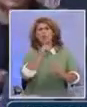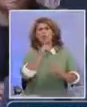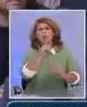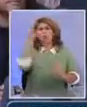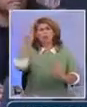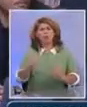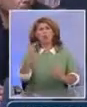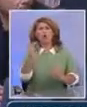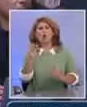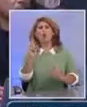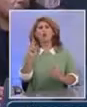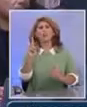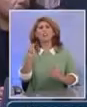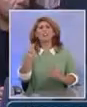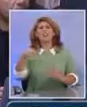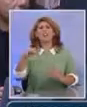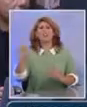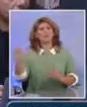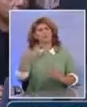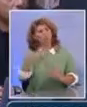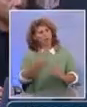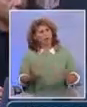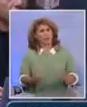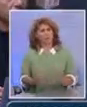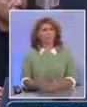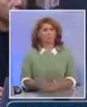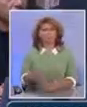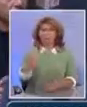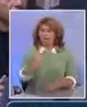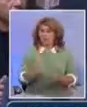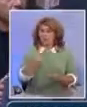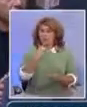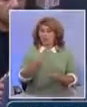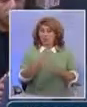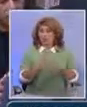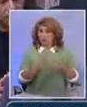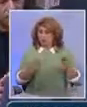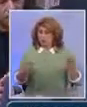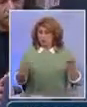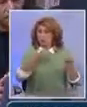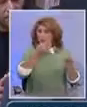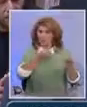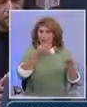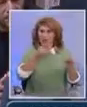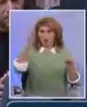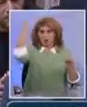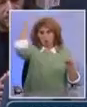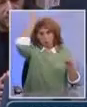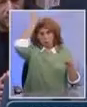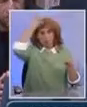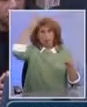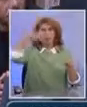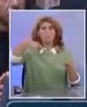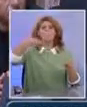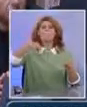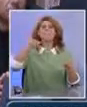Κορδάτος άλλωστε το σημειώνει. Και συμπληρώνω πάλι από την ιστορική ομιλία του Θεοδόρου Κολοκοτρώνη στην